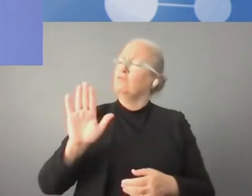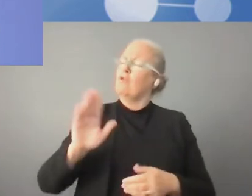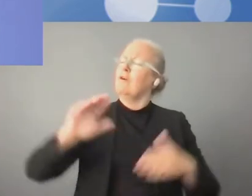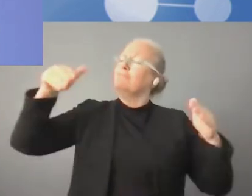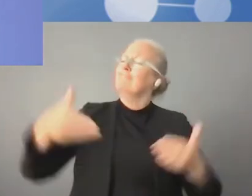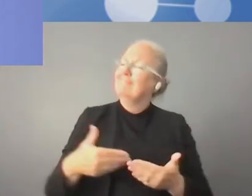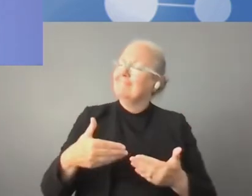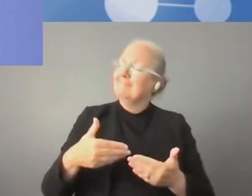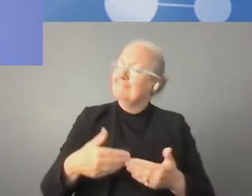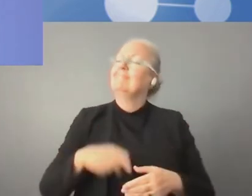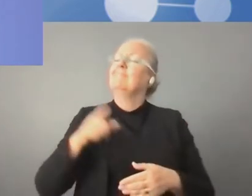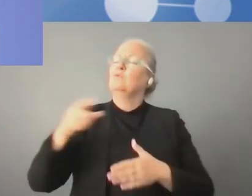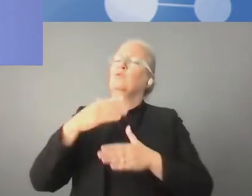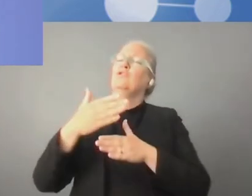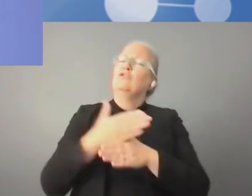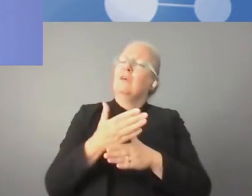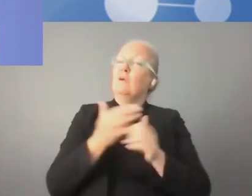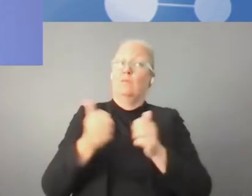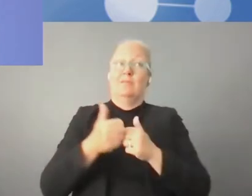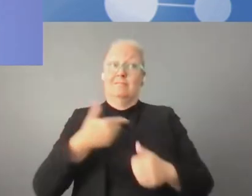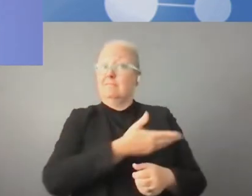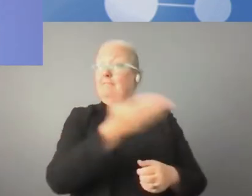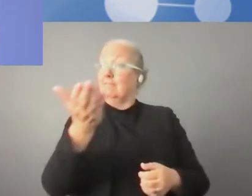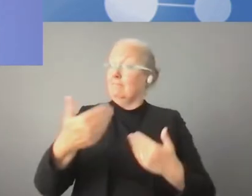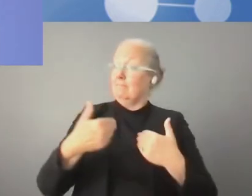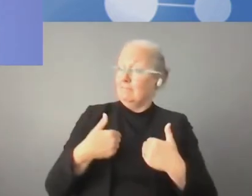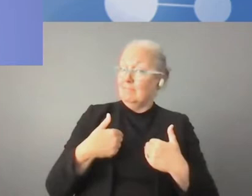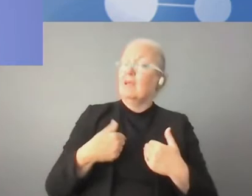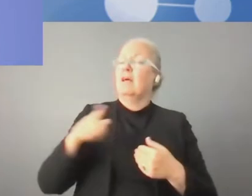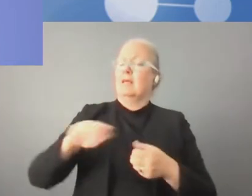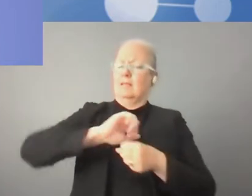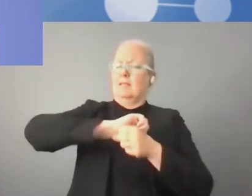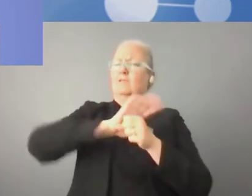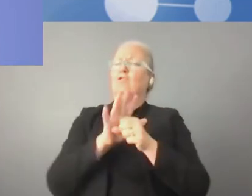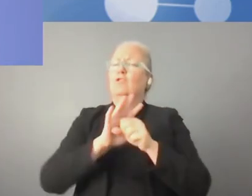人，刚才我还想提到一开始